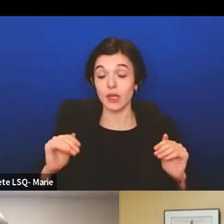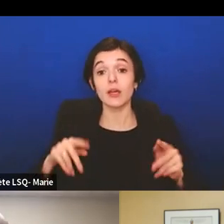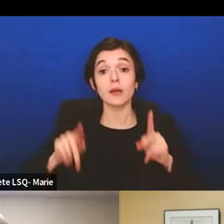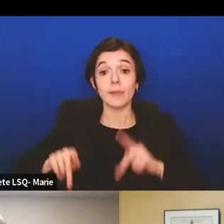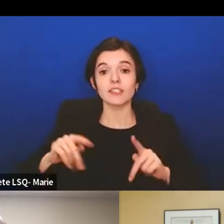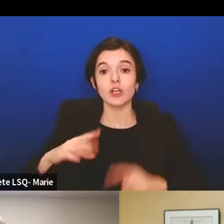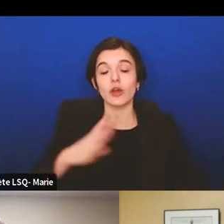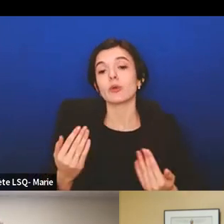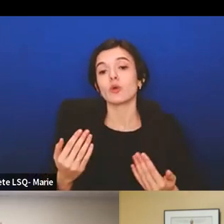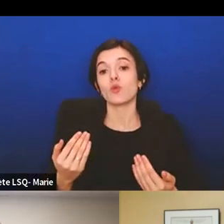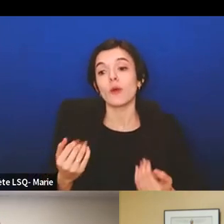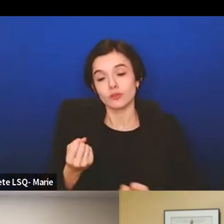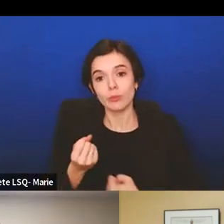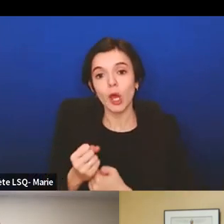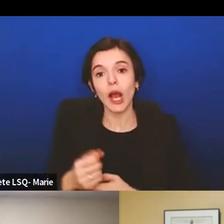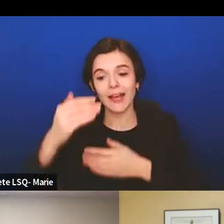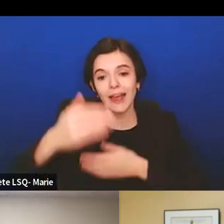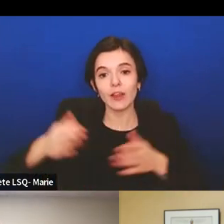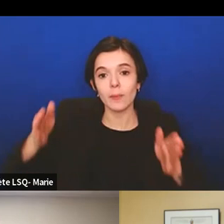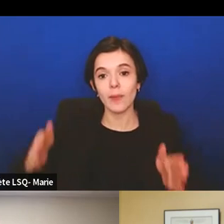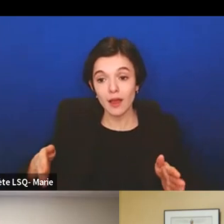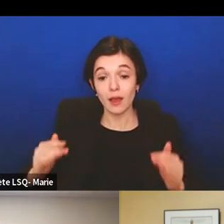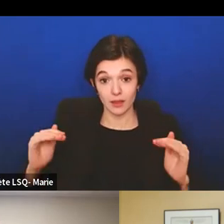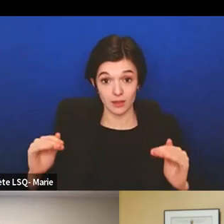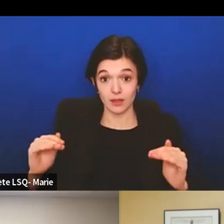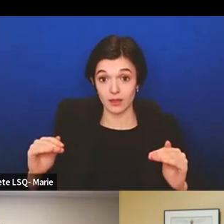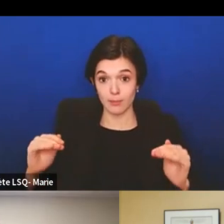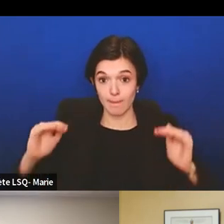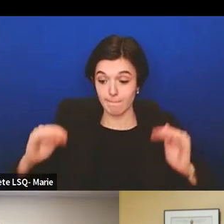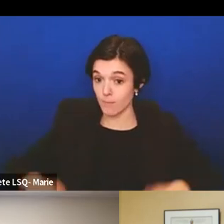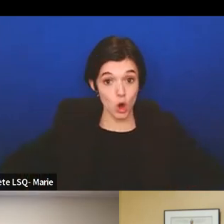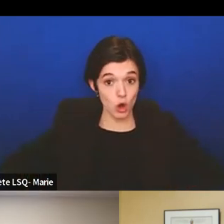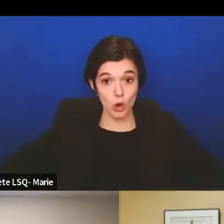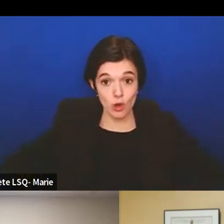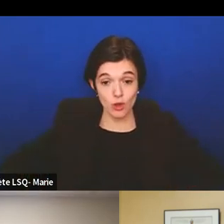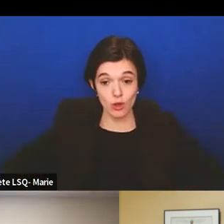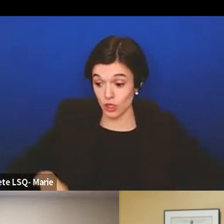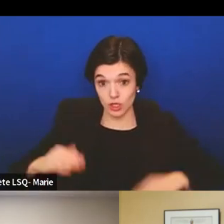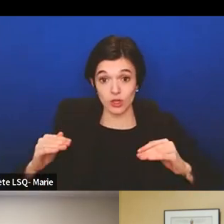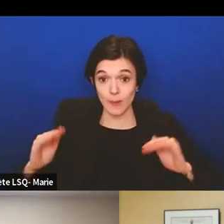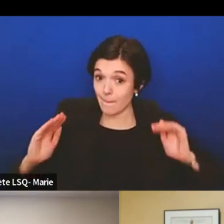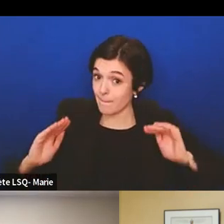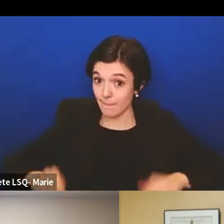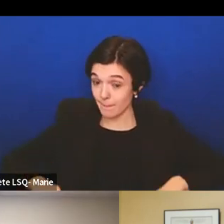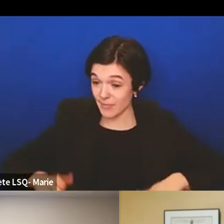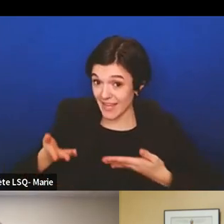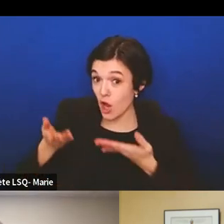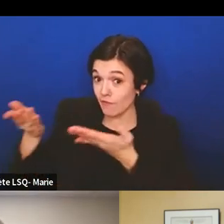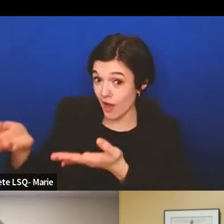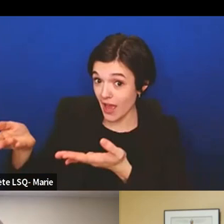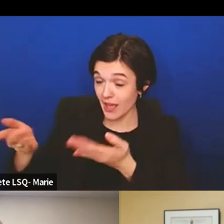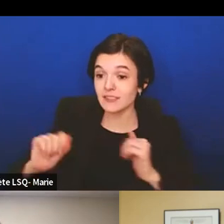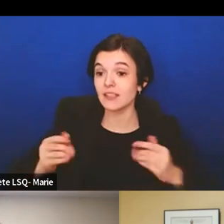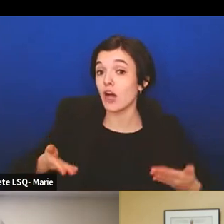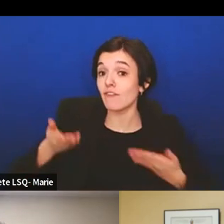support, d'encadrement, souvent ces services-là ne sont pas offerts. Et quand les services sont offerts, ils sont mal